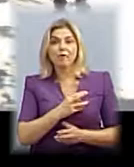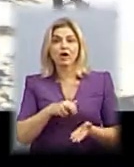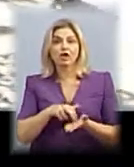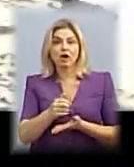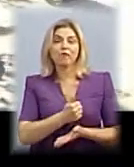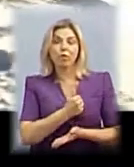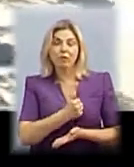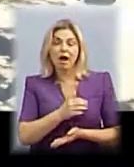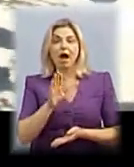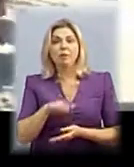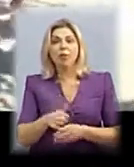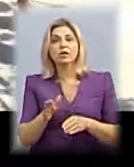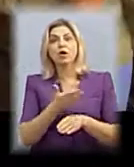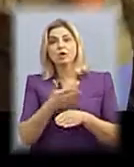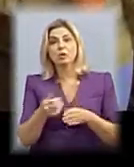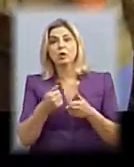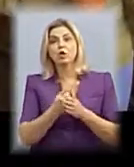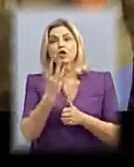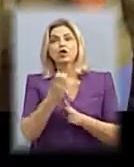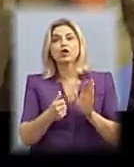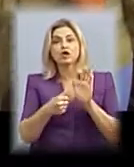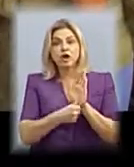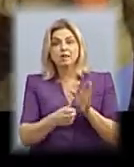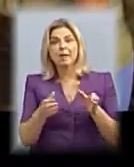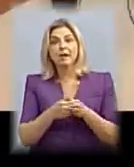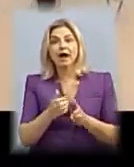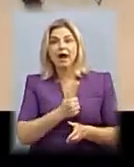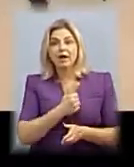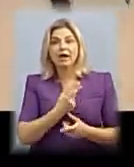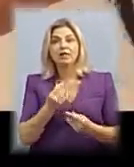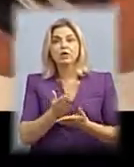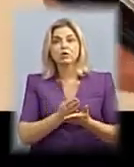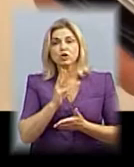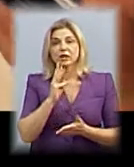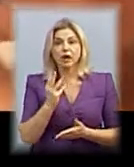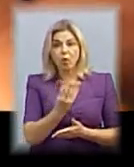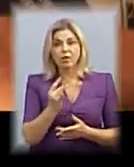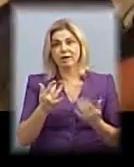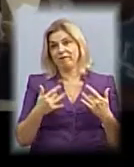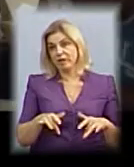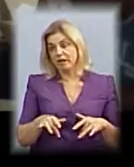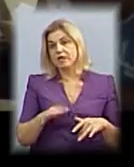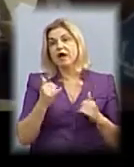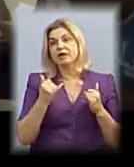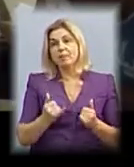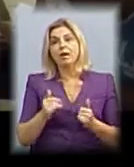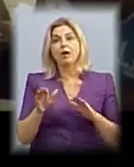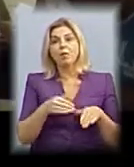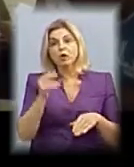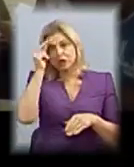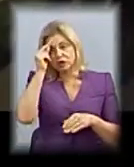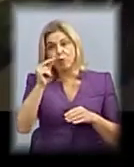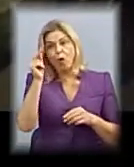війська. Потім розподілили саме до 406-ї бригади, де відслужив 3 роки та звільнився. Тепер, після проходження зборів,